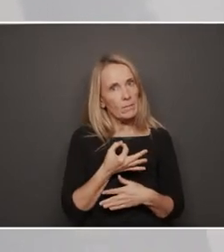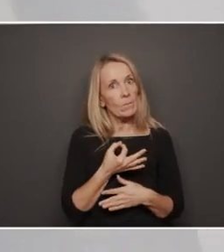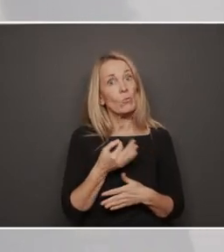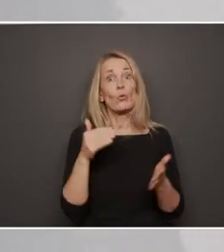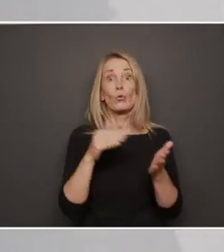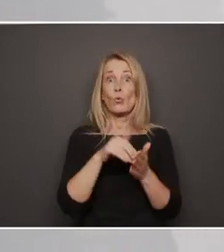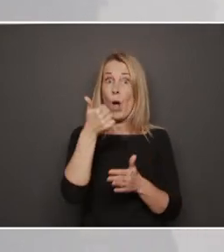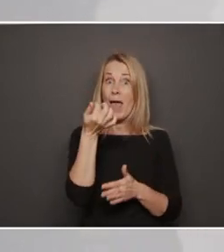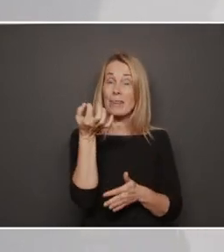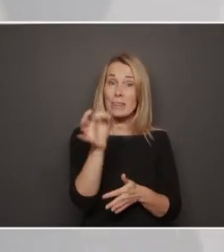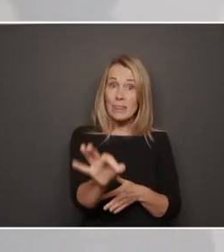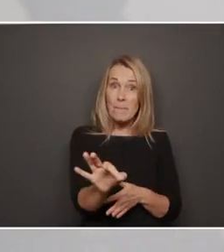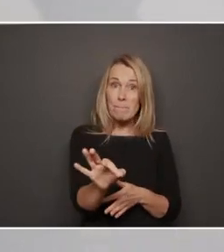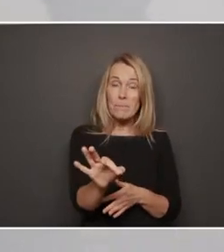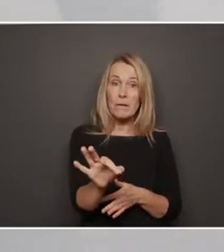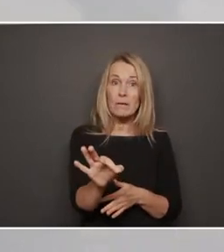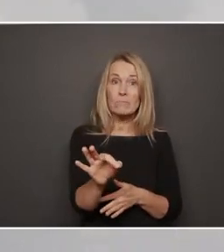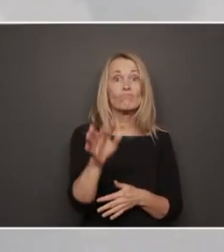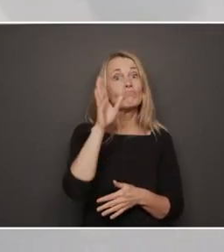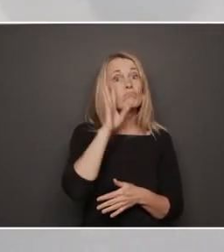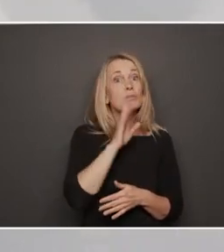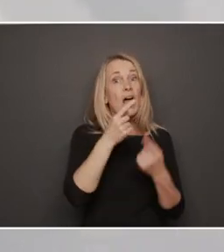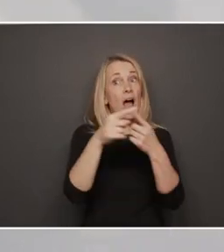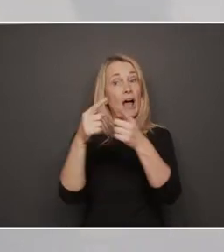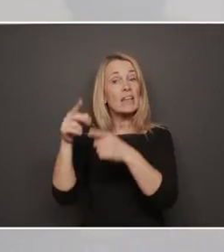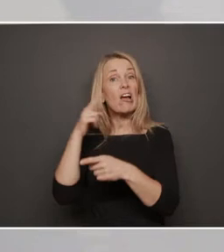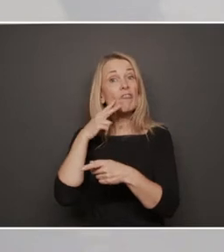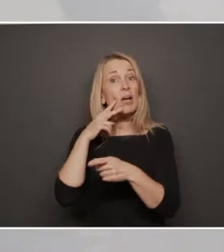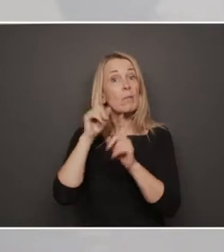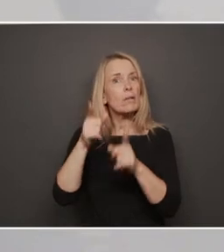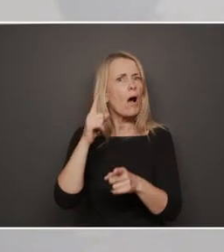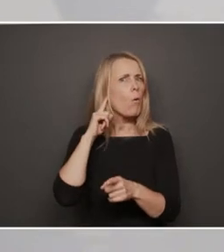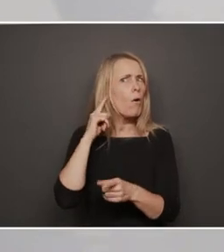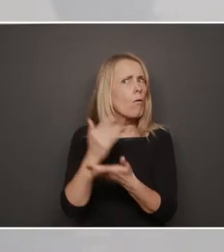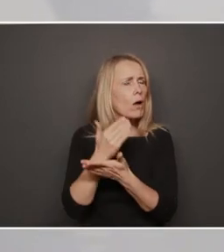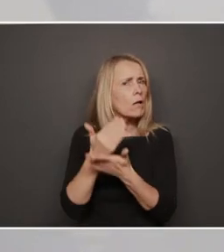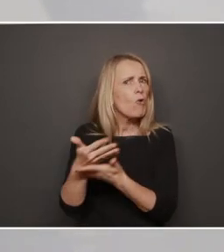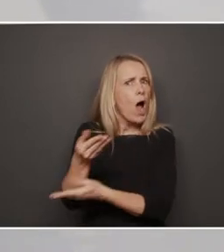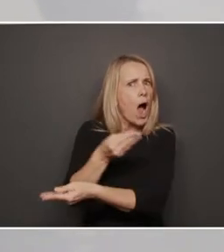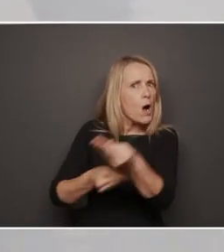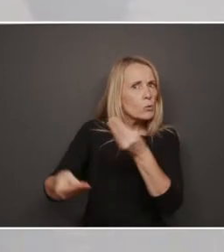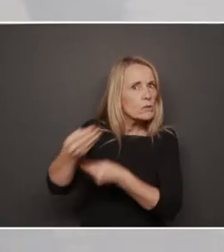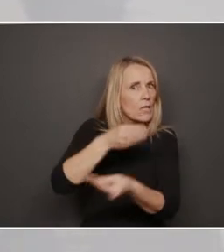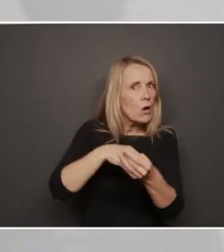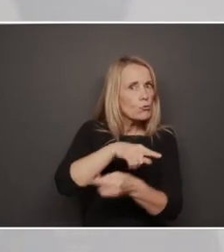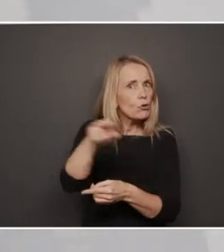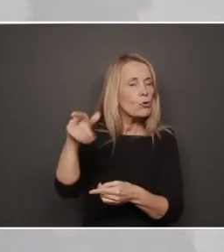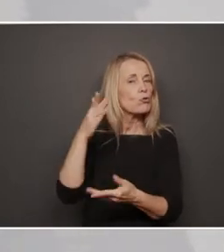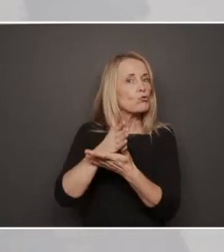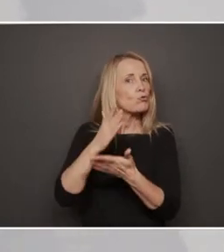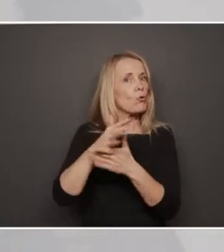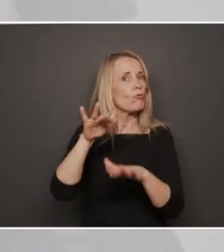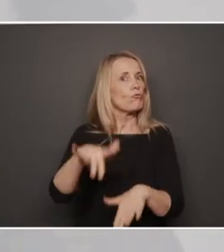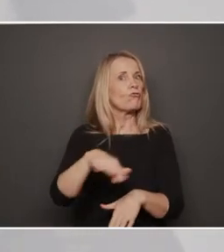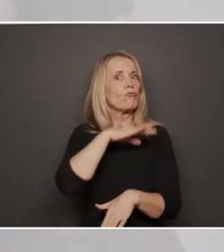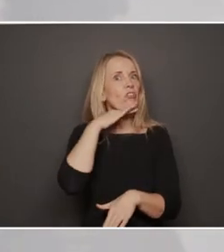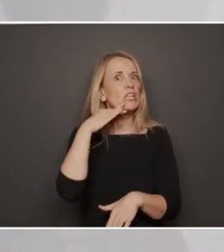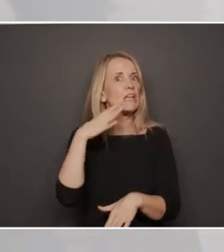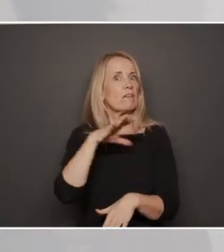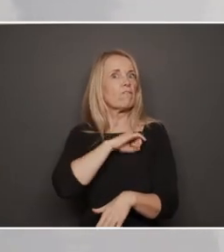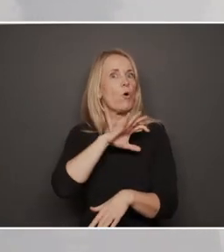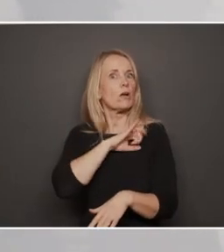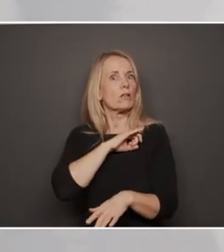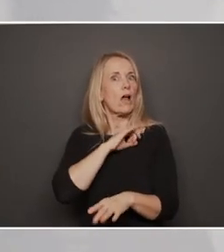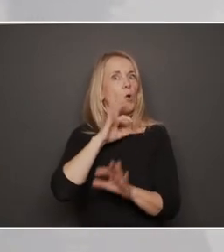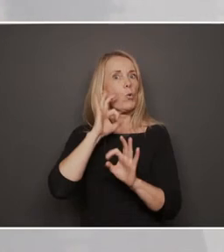Tipp: tauschen Sie sich mit Unternehmen aus, die im Bereich Inklusion schon sehr große Fortschritte